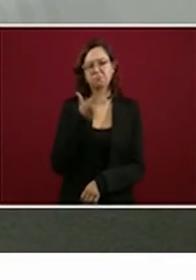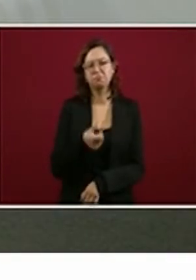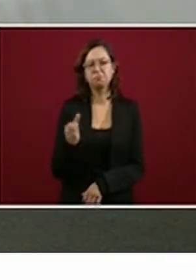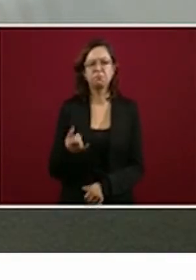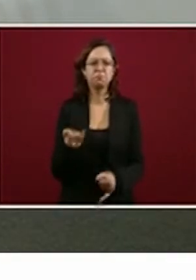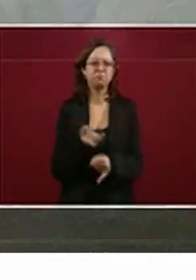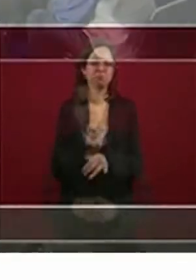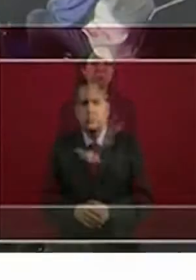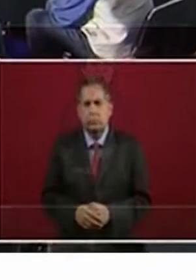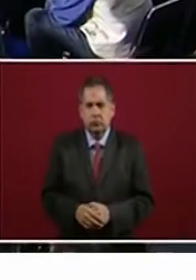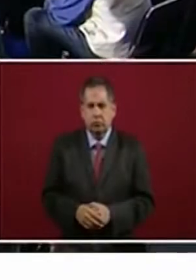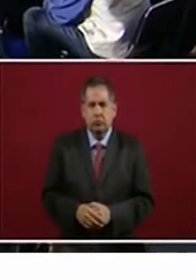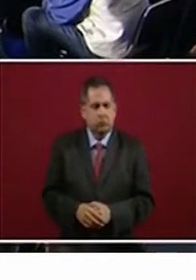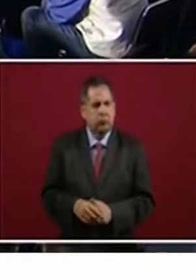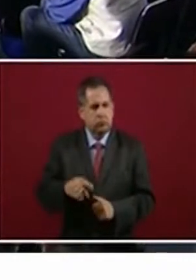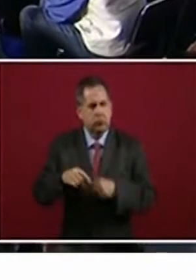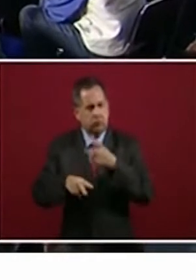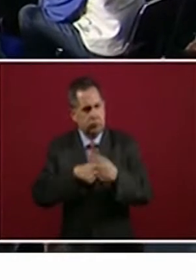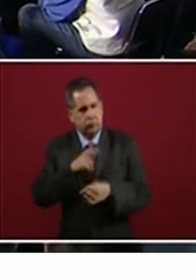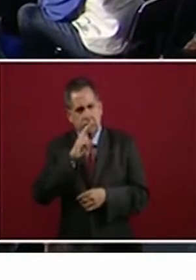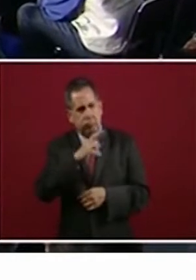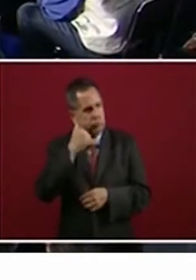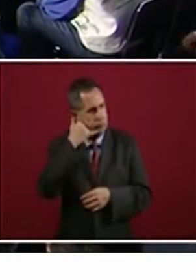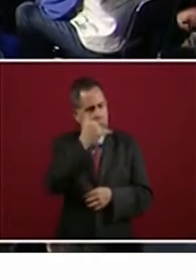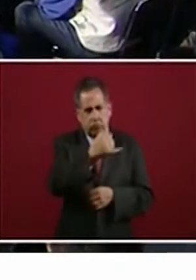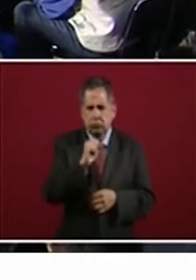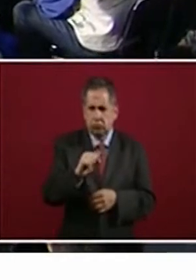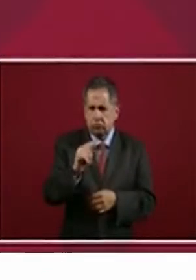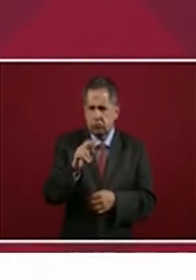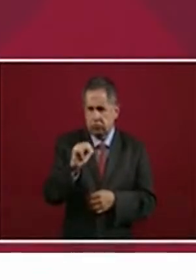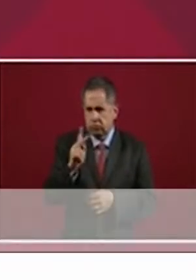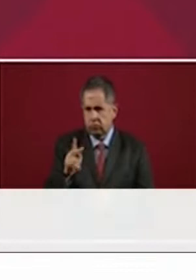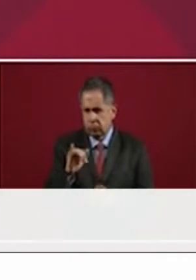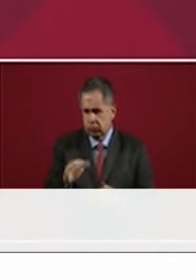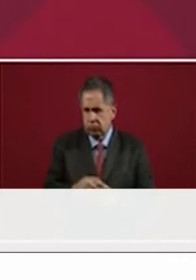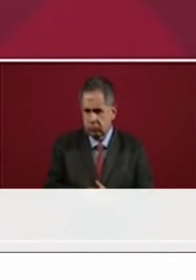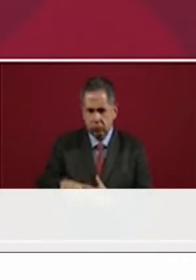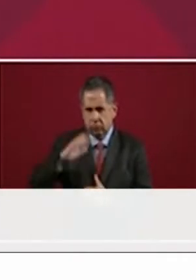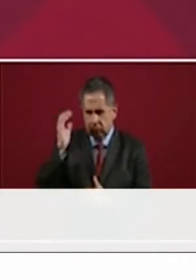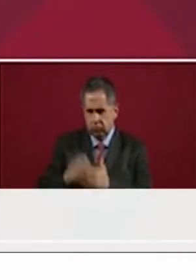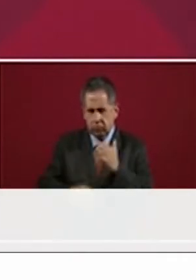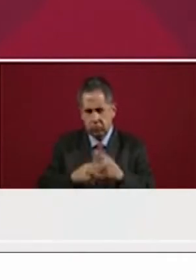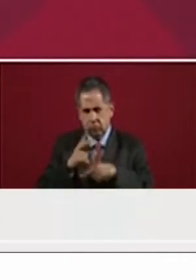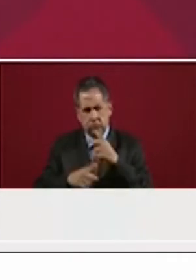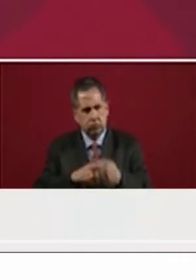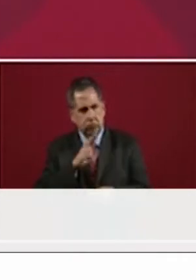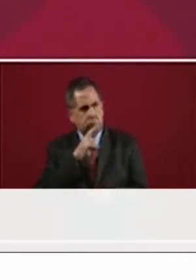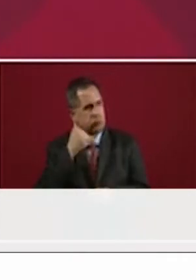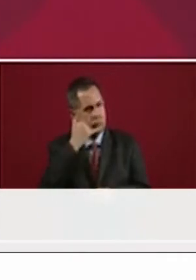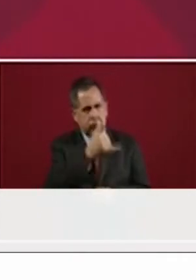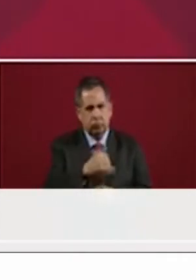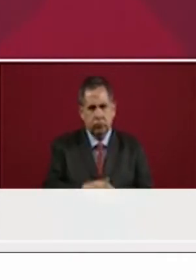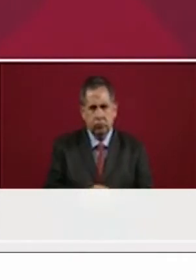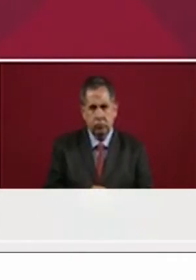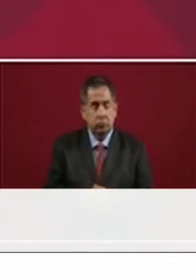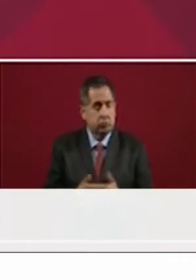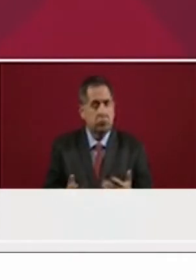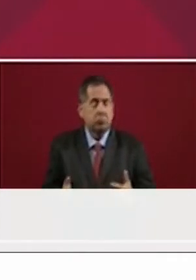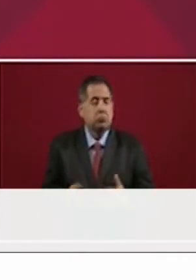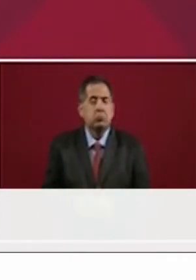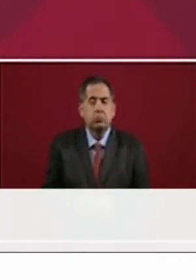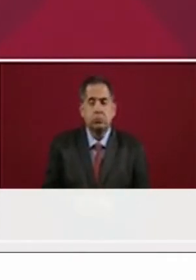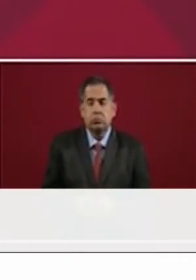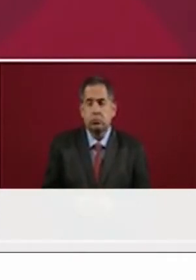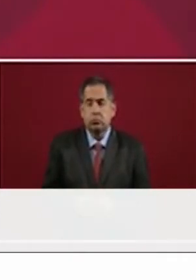멕시코 내적 문제 라고 확실한 선을 그었습니다 5 브라도 대통령은 이전 멕시코 대통령들이 버린